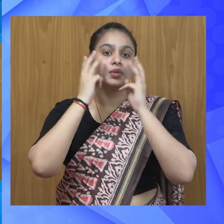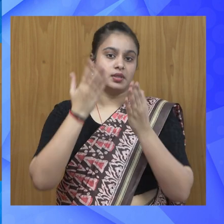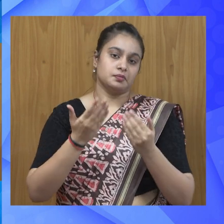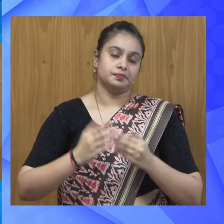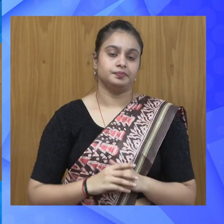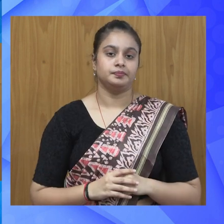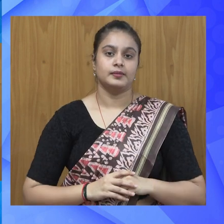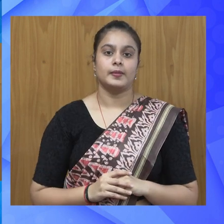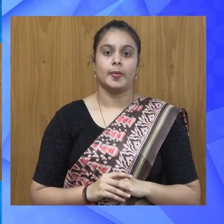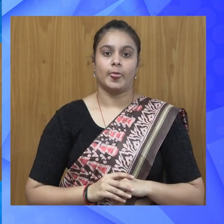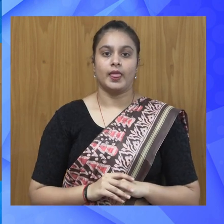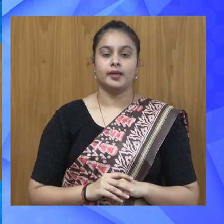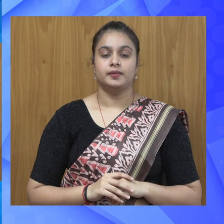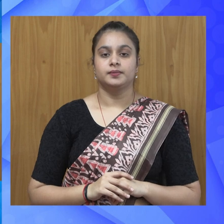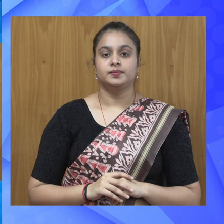हैं।